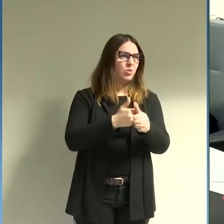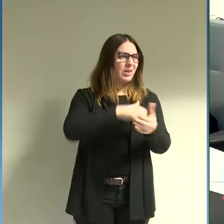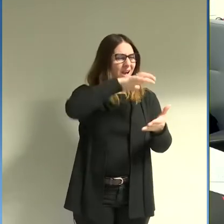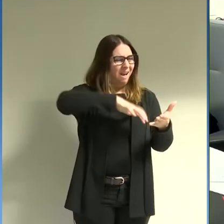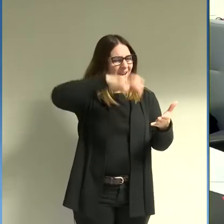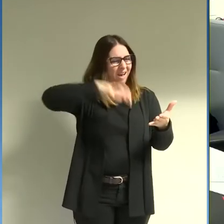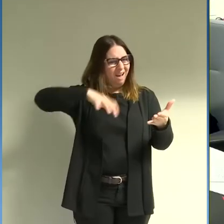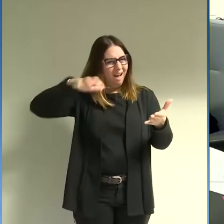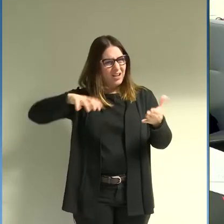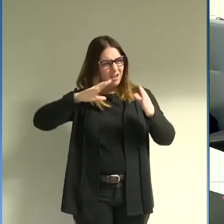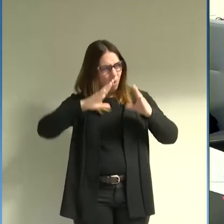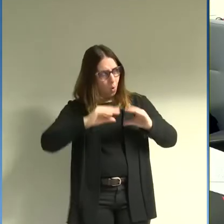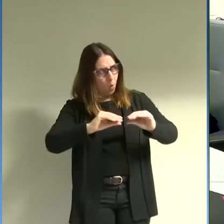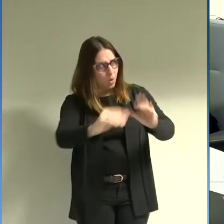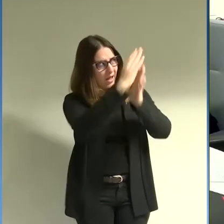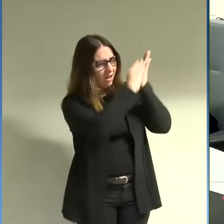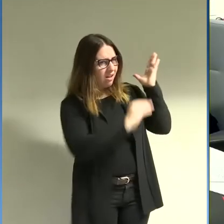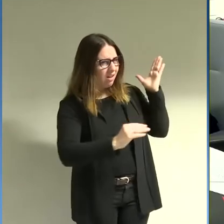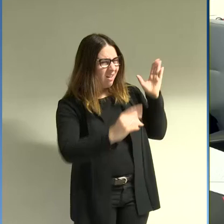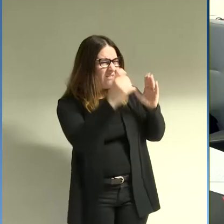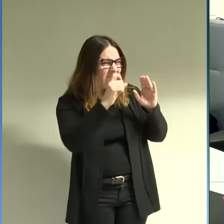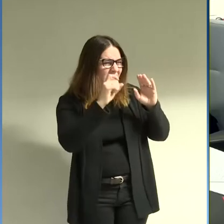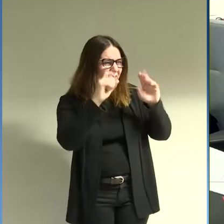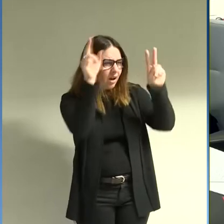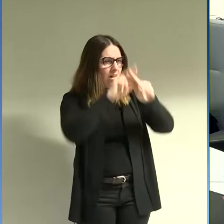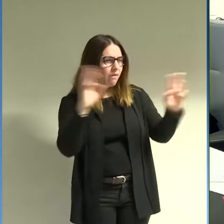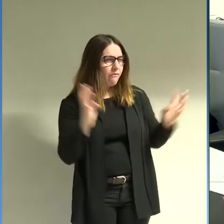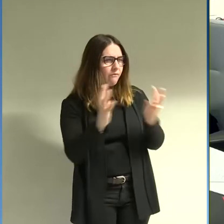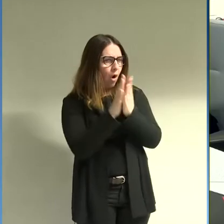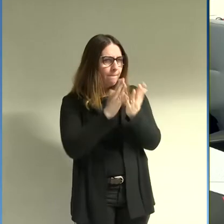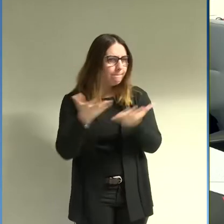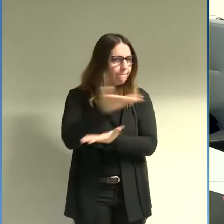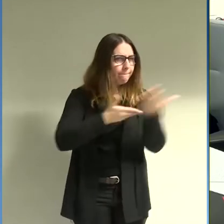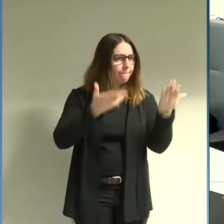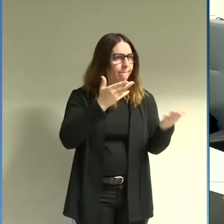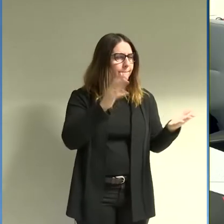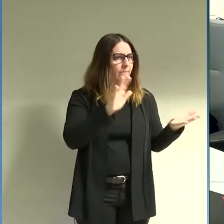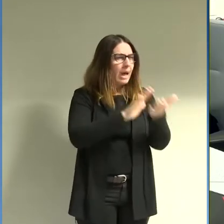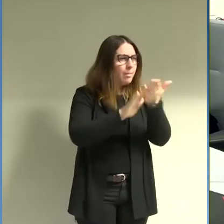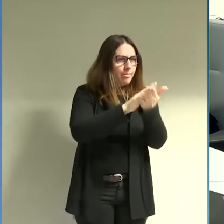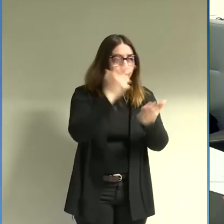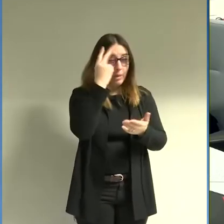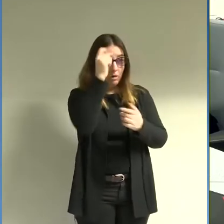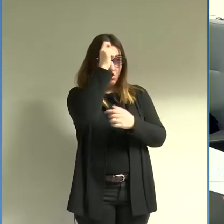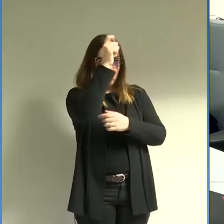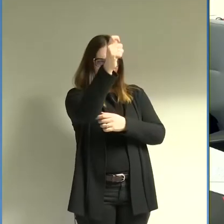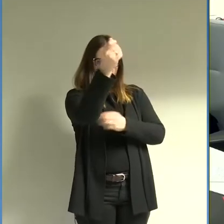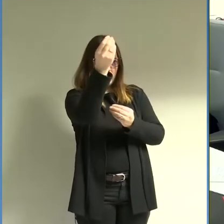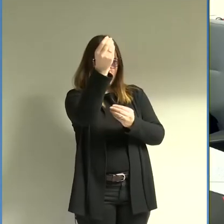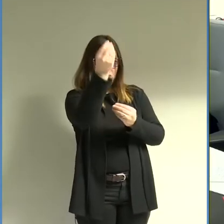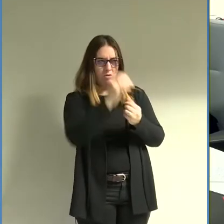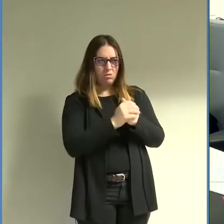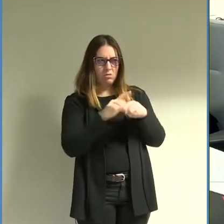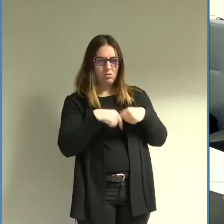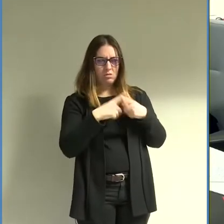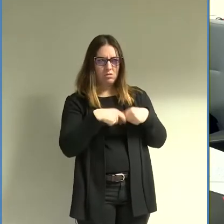qui seront produits pour les grenoblois part à un forum international en fait ça j'aimerais pas comprendre la logique derrière tout cela et